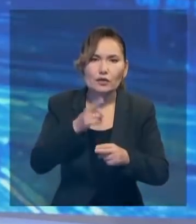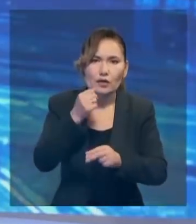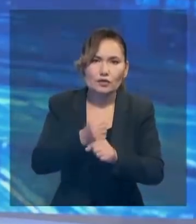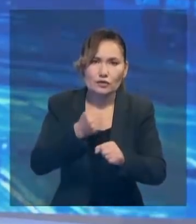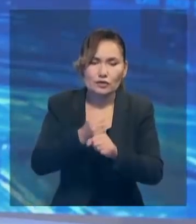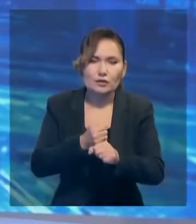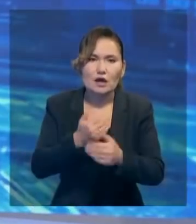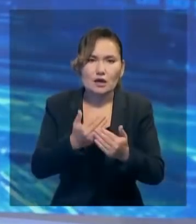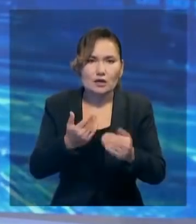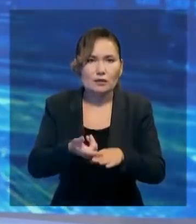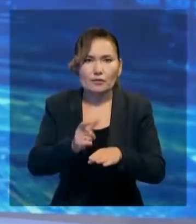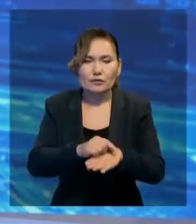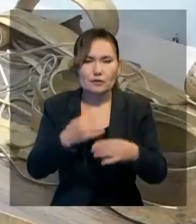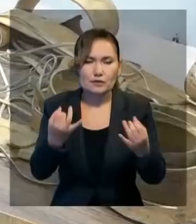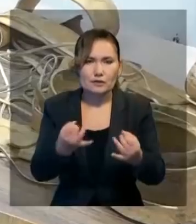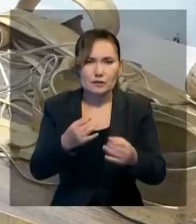іздеушілер азайған.